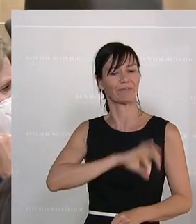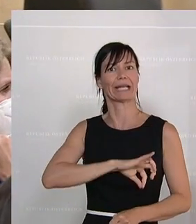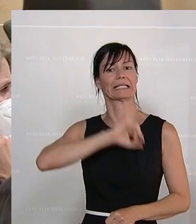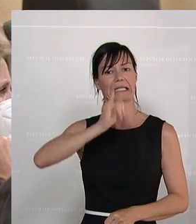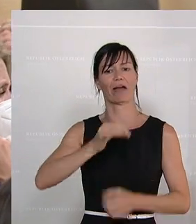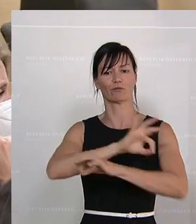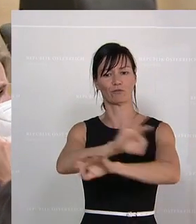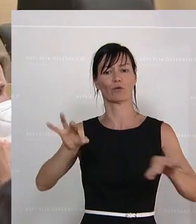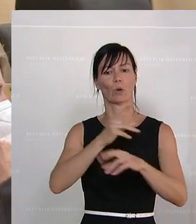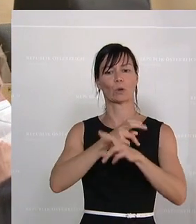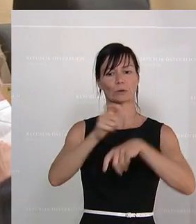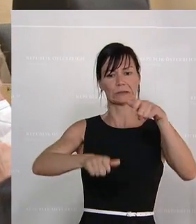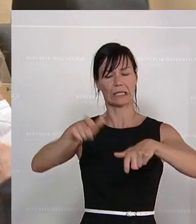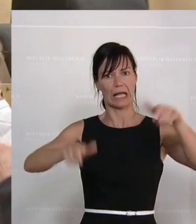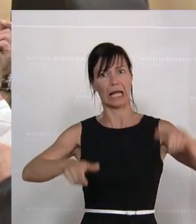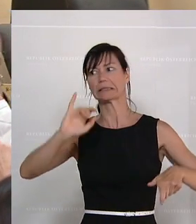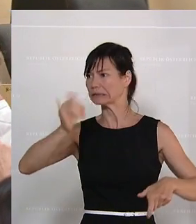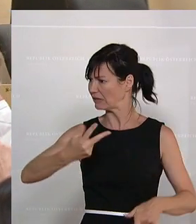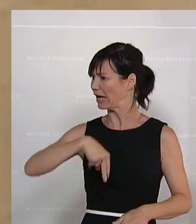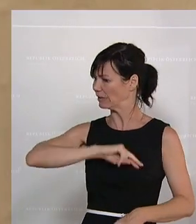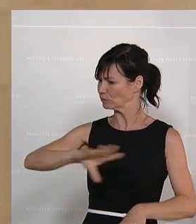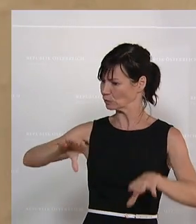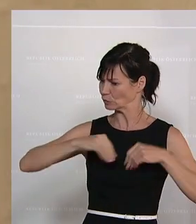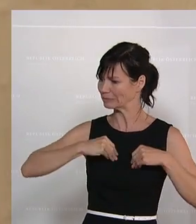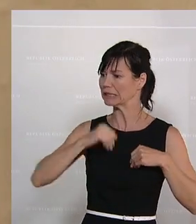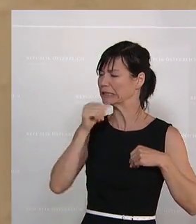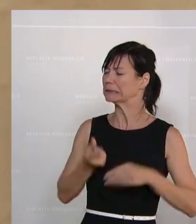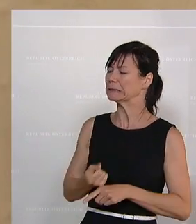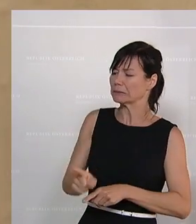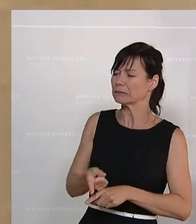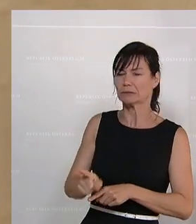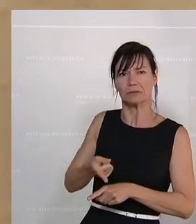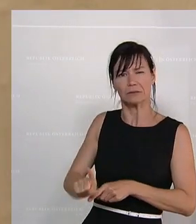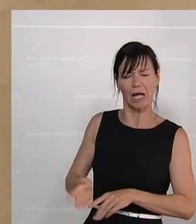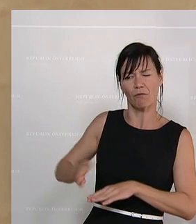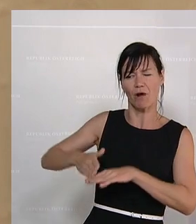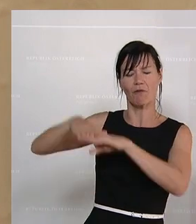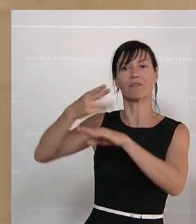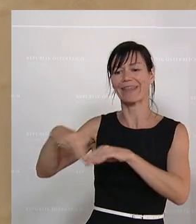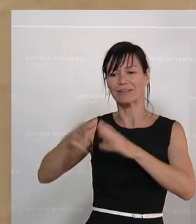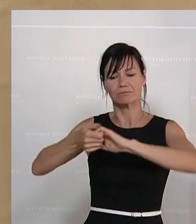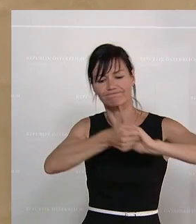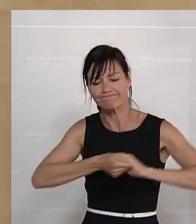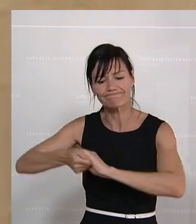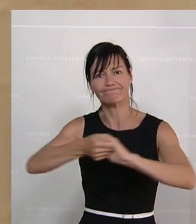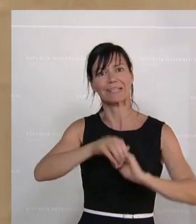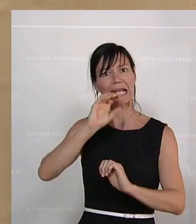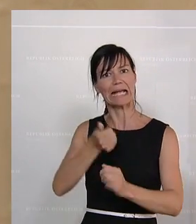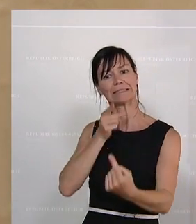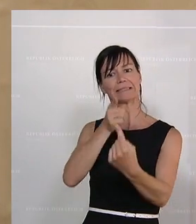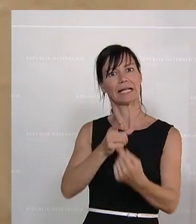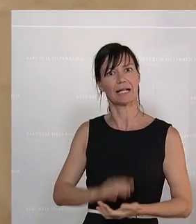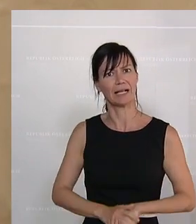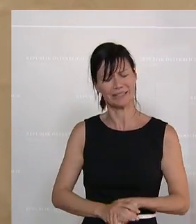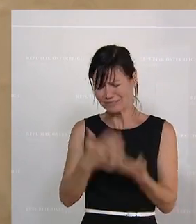österreichischen bürger verpflichtet gefühlt nicht unruhe zu stiften sondern gemeinsam an einem strang zu ziehen so wie es in